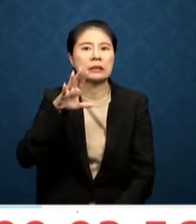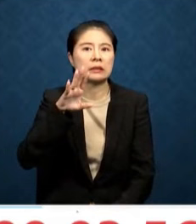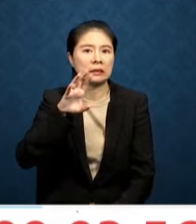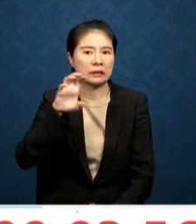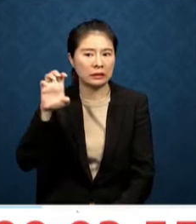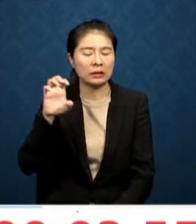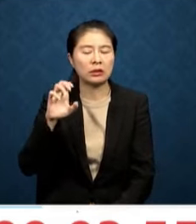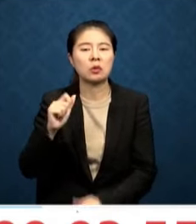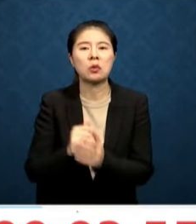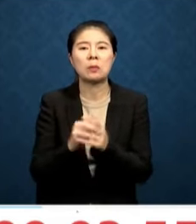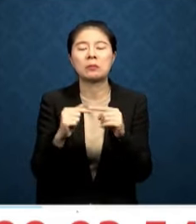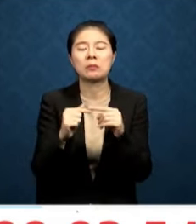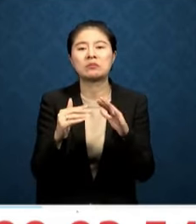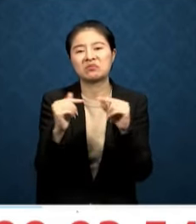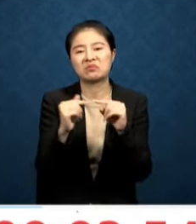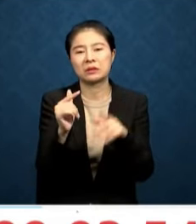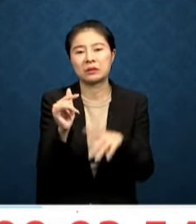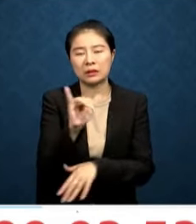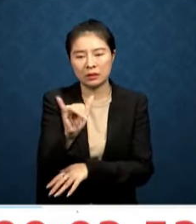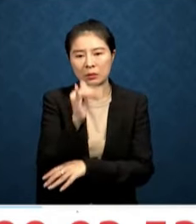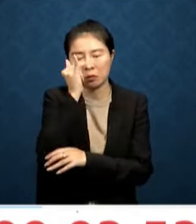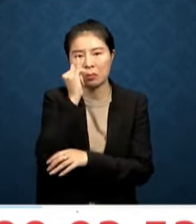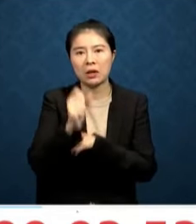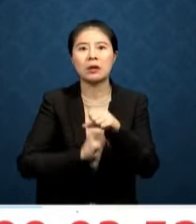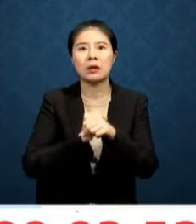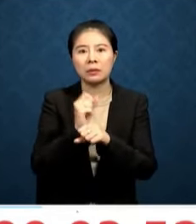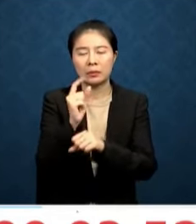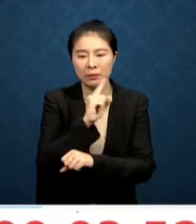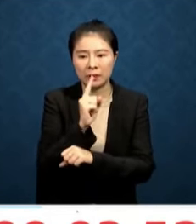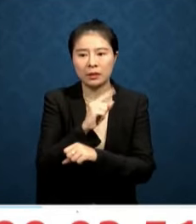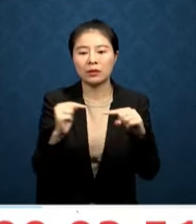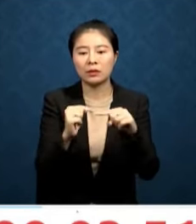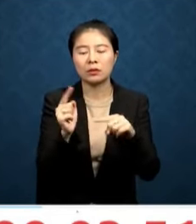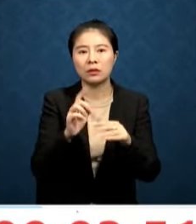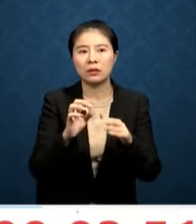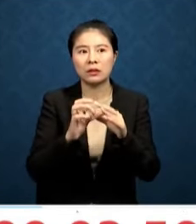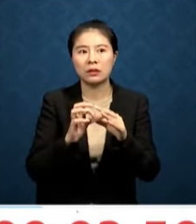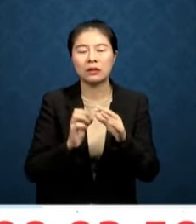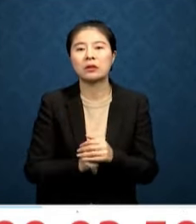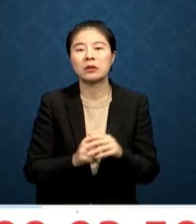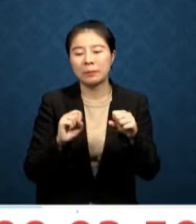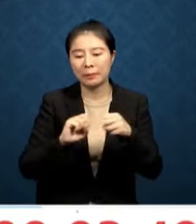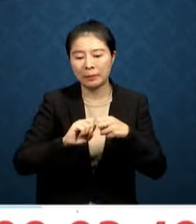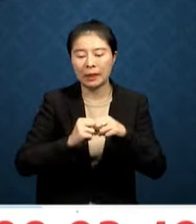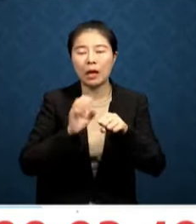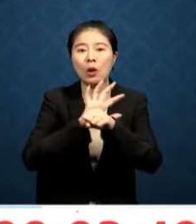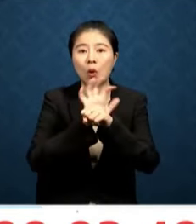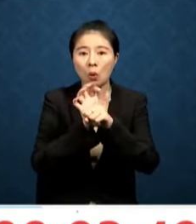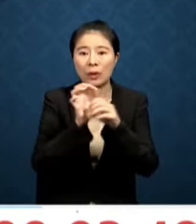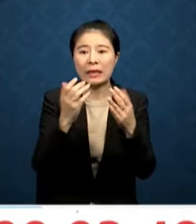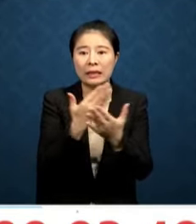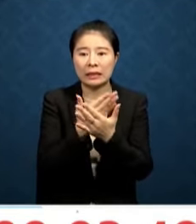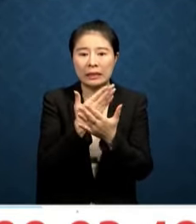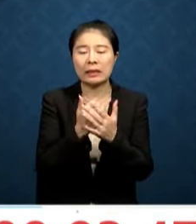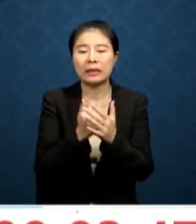ถ้าขึ้นตามเกณฑ์อย่างนั้นอาจจะมีบางปีนะครับโดยเฉพาะในช่วงโควิดอัตราค่าเงินเฟ้ออาจจ